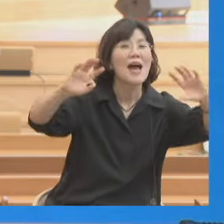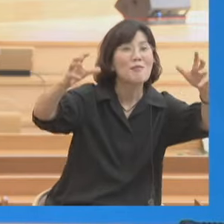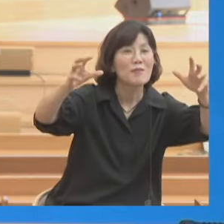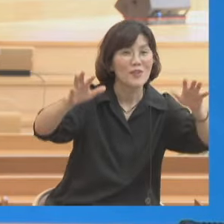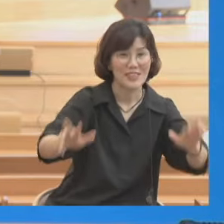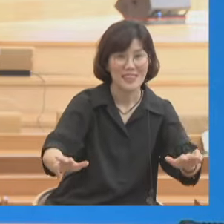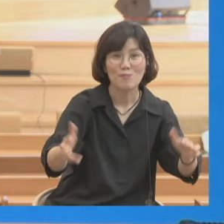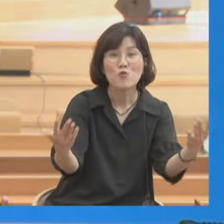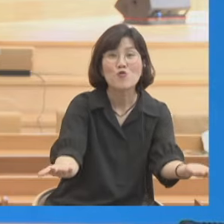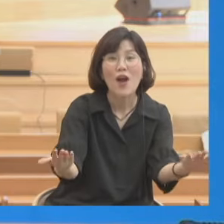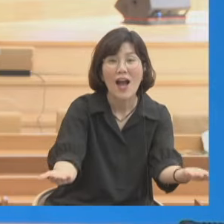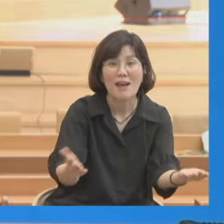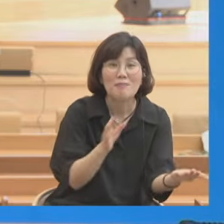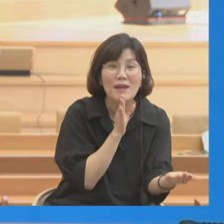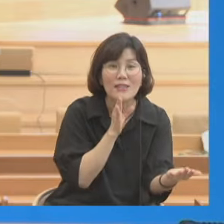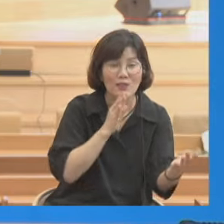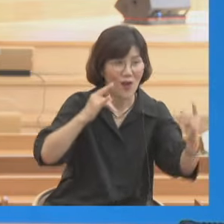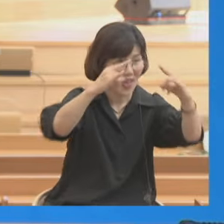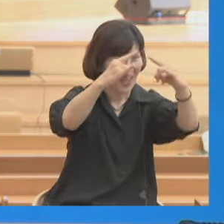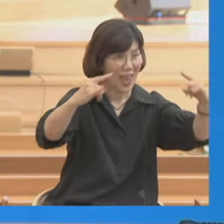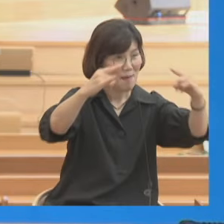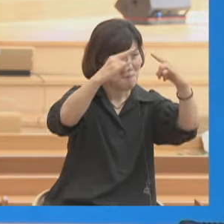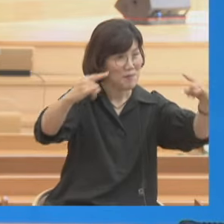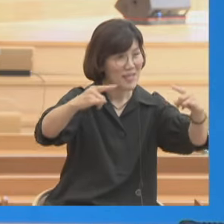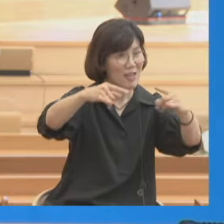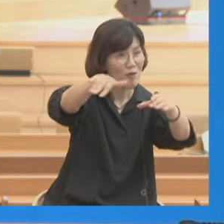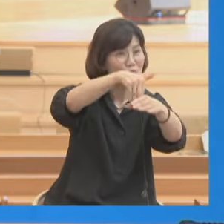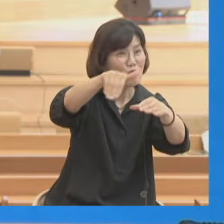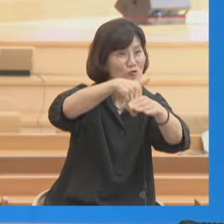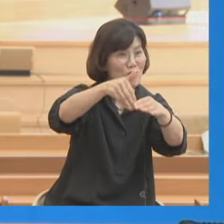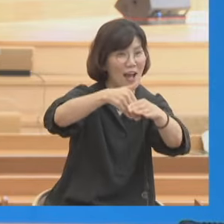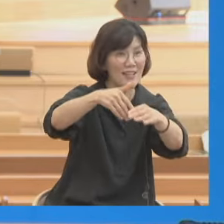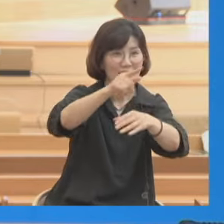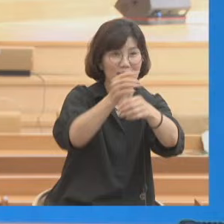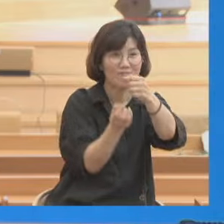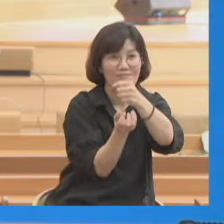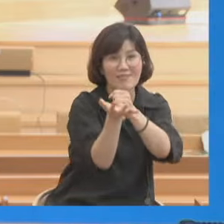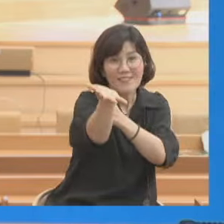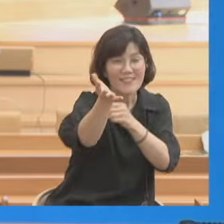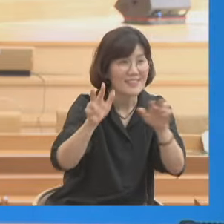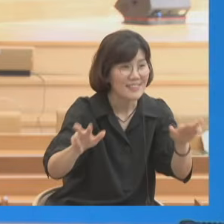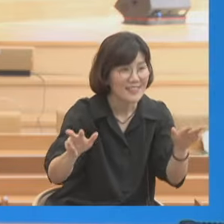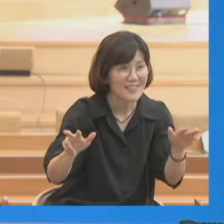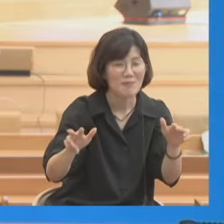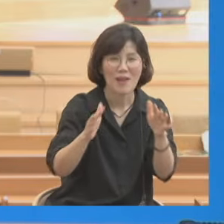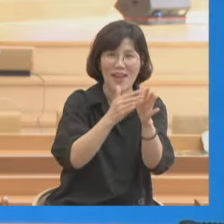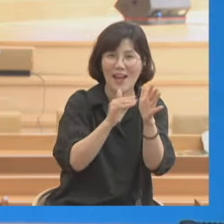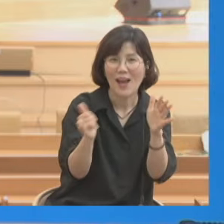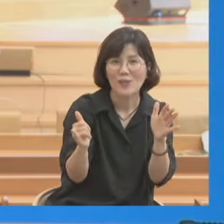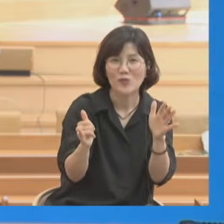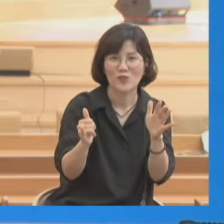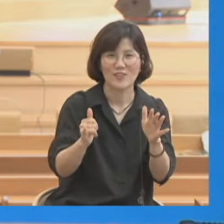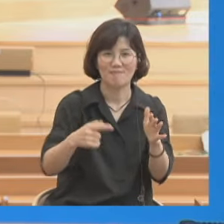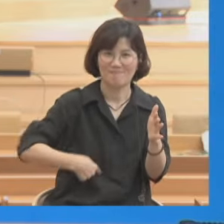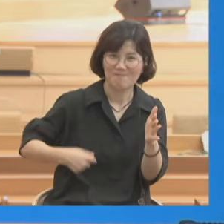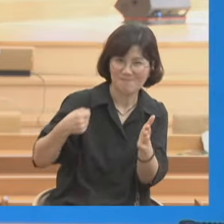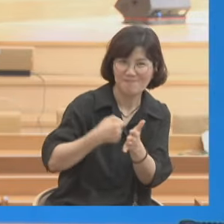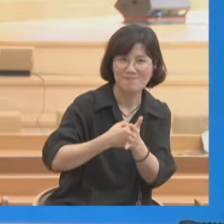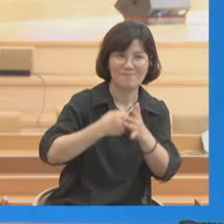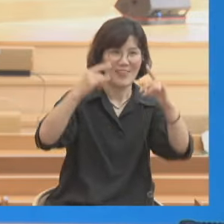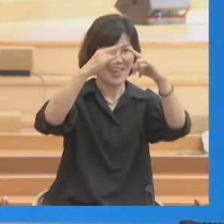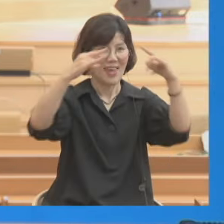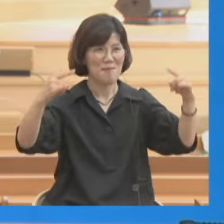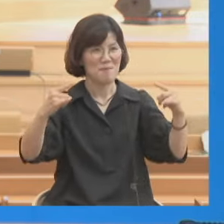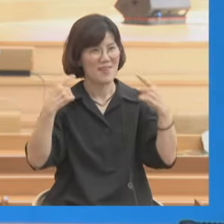시즌 되어지면 캠핑 문화가 막 확 불같이 일어났어요. 가족들과 잠깐만 먹고 이제 캠핑을